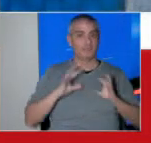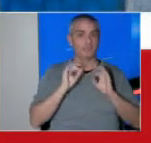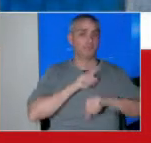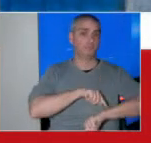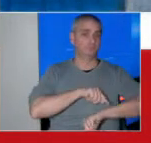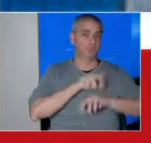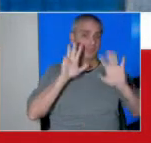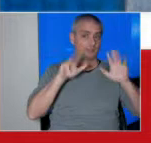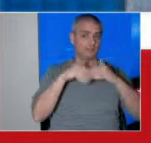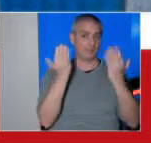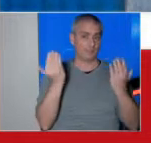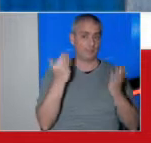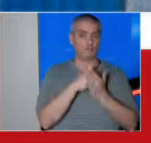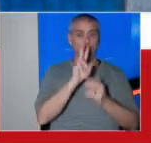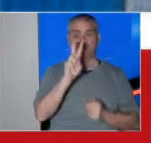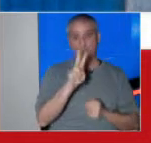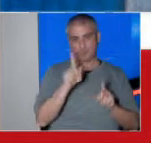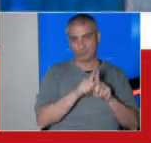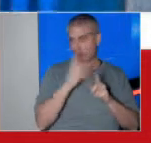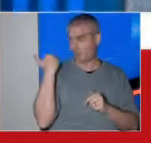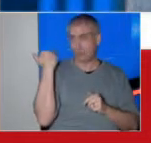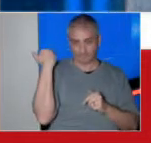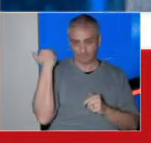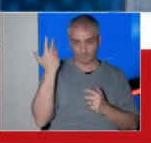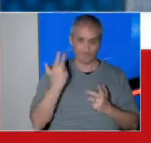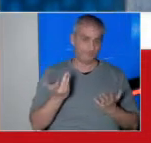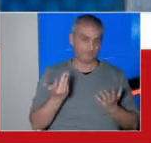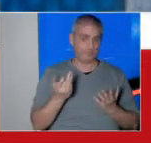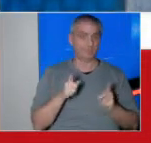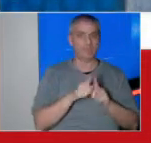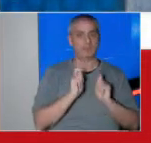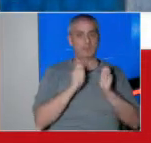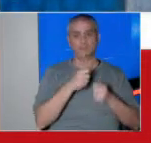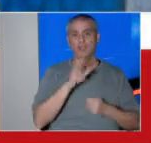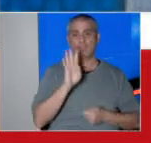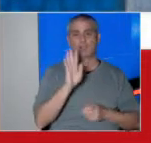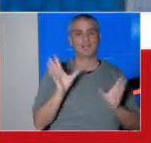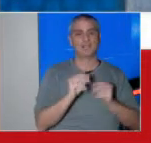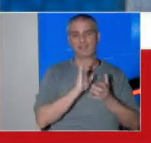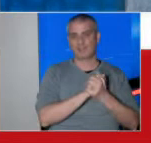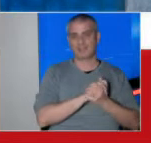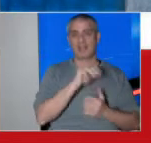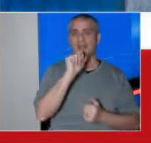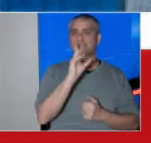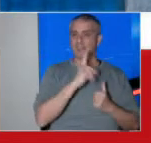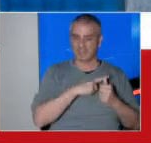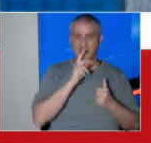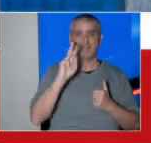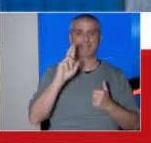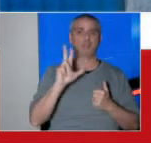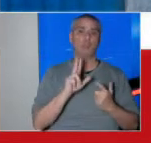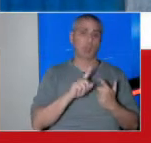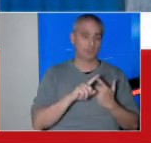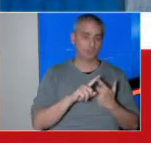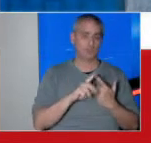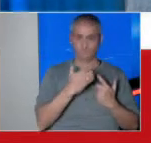בשעה 9 בבוקר, ונמשכה שעתיים, כפי שהייתה אגב בעבר, אותה נגיש ברקאי לצד עמיתה וילנה דיין ורינו